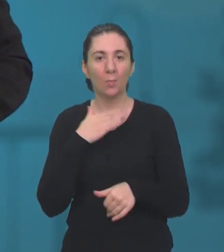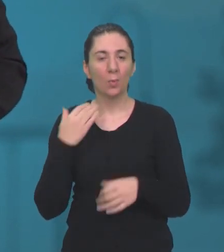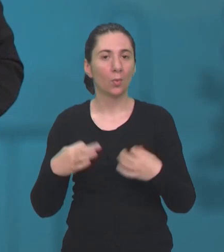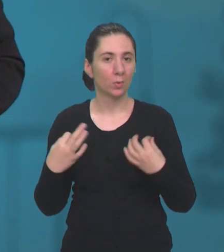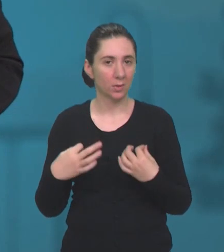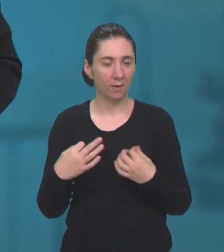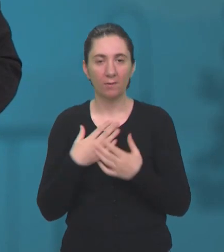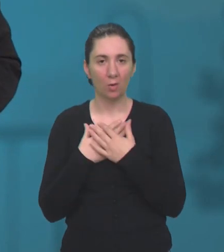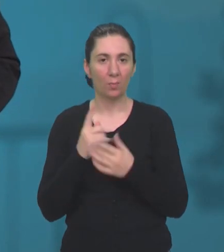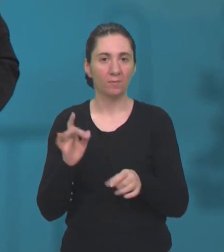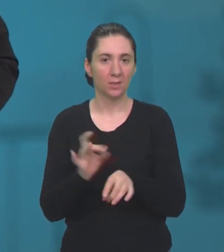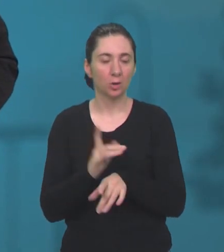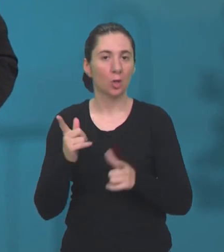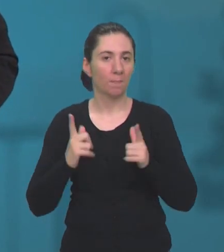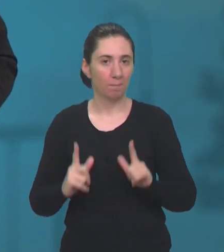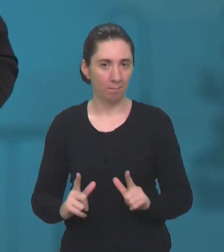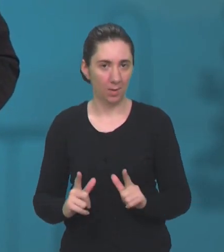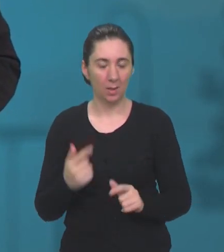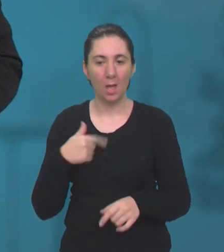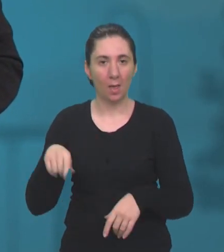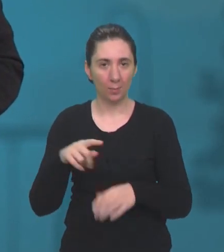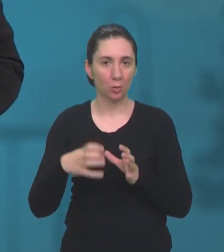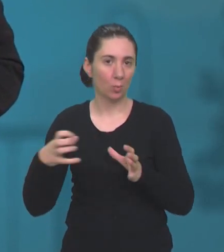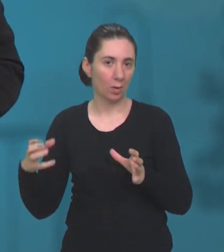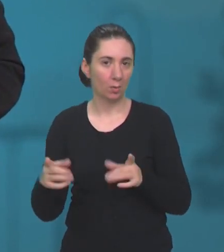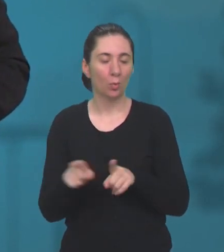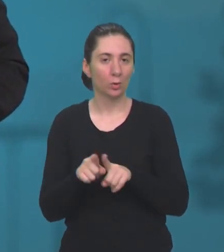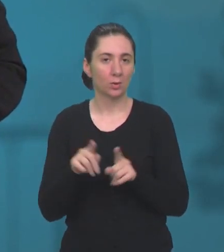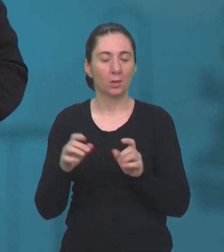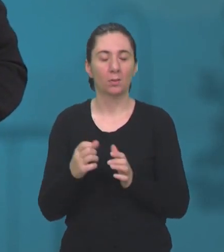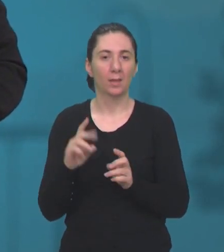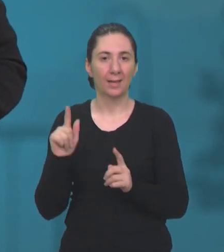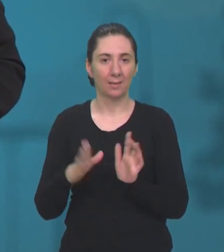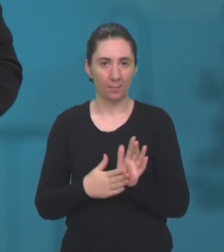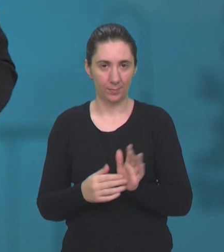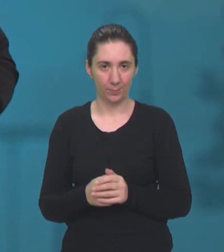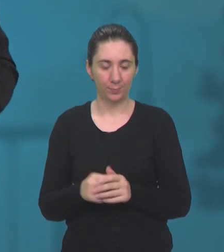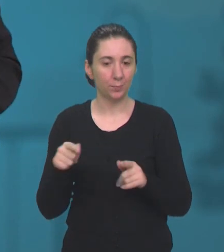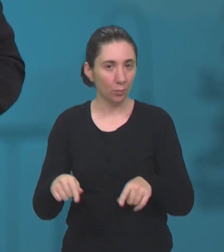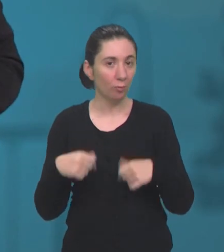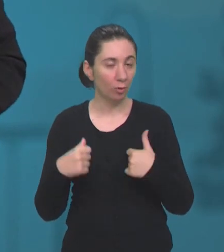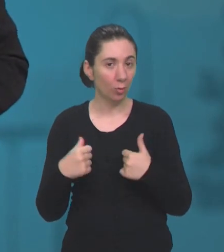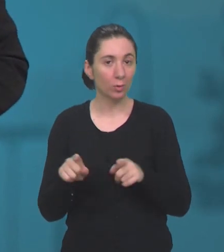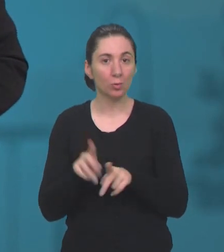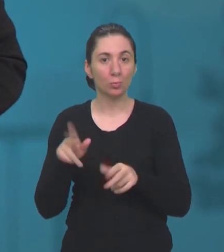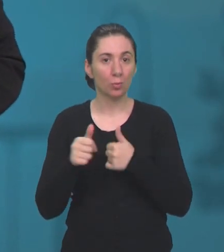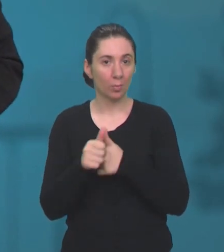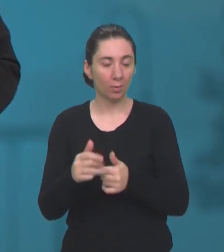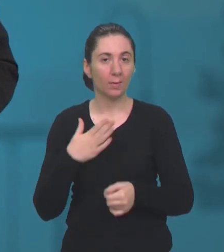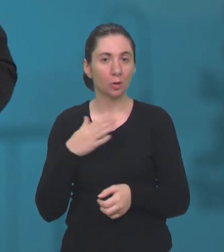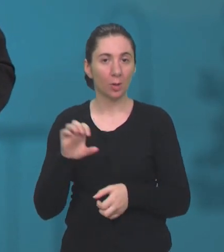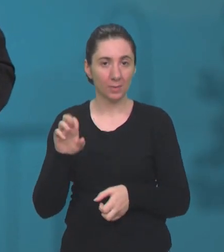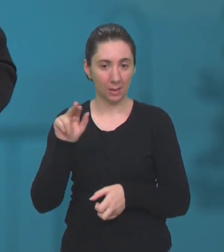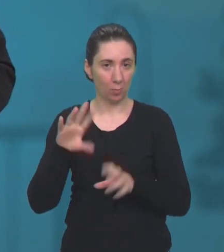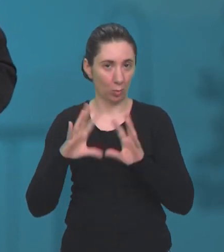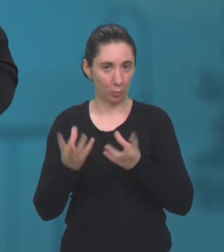puna zdravlja, ljubavi, sreće i mira, a mi ćemo nastaviti nekako u istom ritmu. Tako i ove godine možete pratiti našu